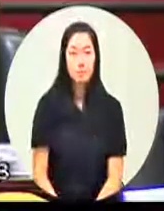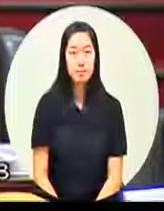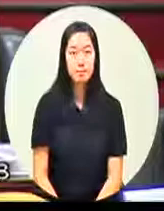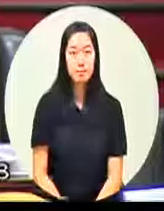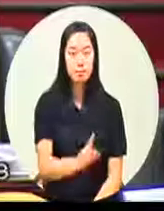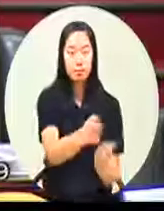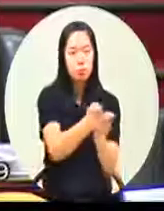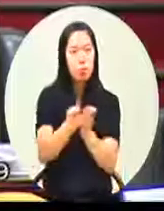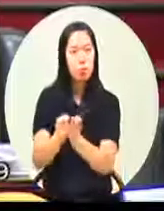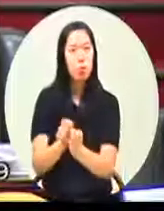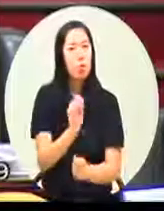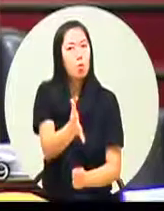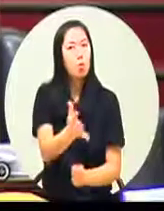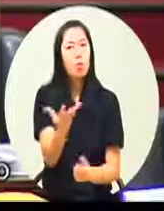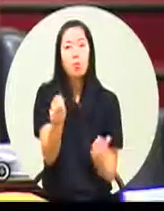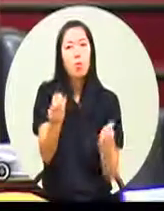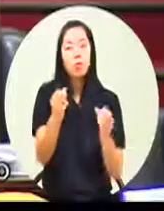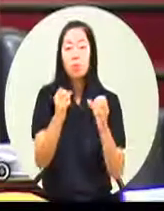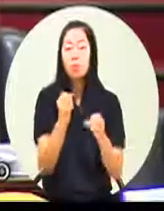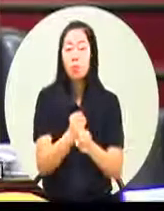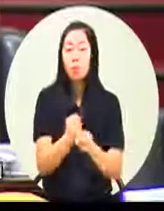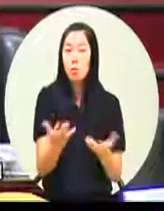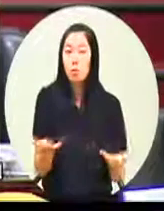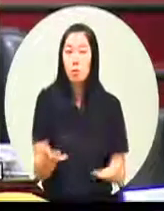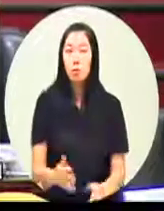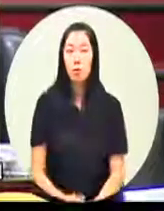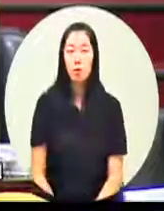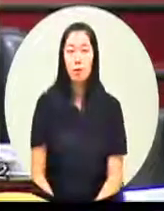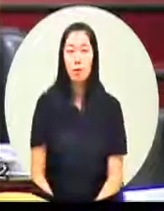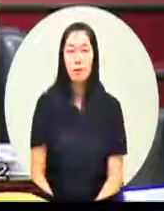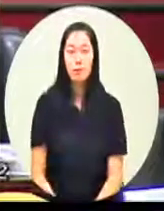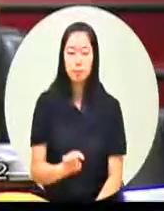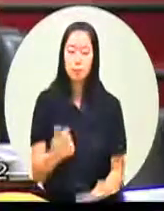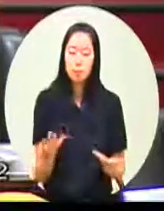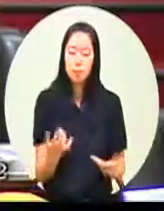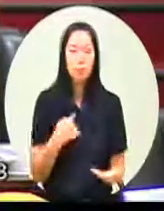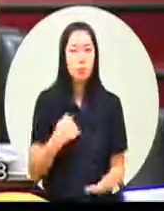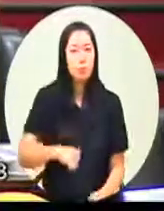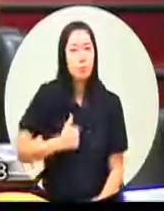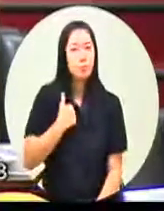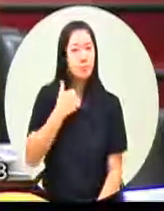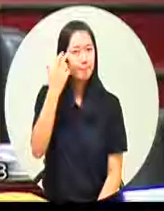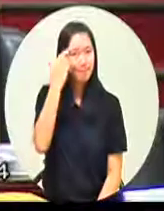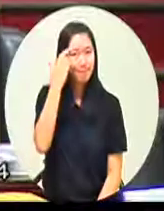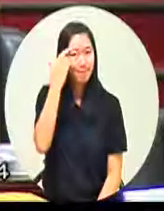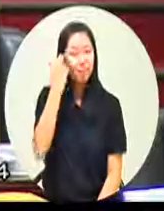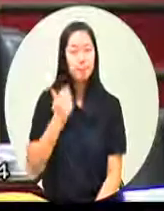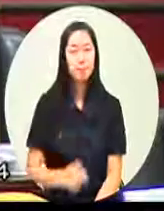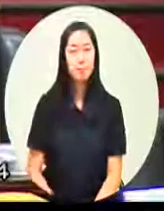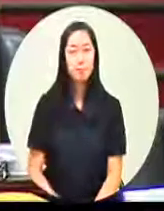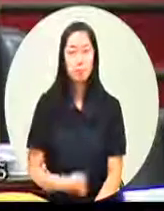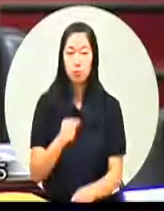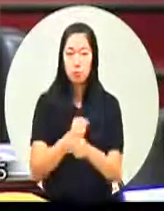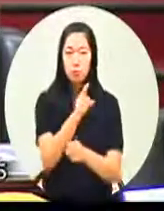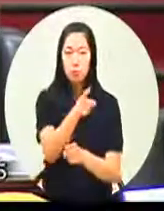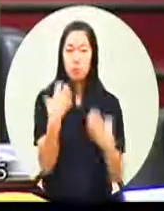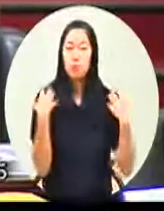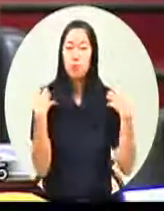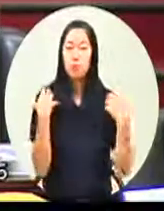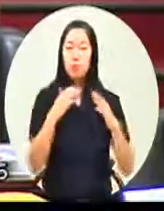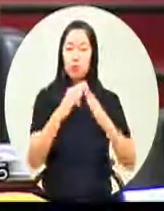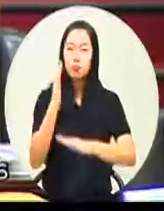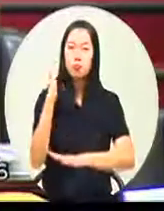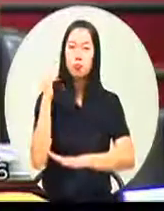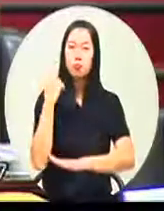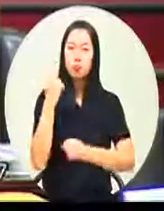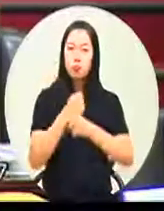近，为什么不做呢？好，我想哈，这一部分呢，我是非常坚持哈。作为一个政府，对整个区域的